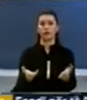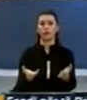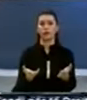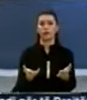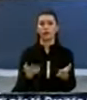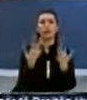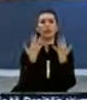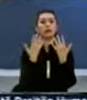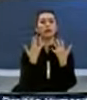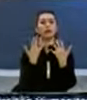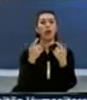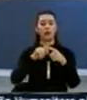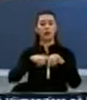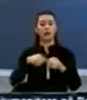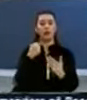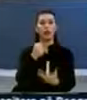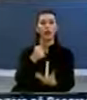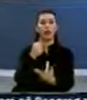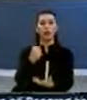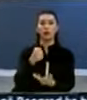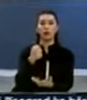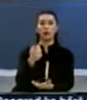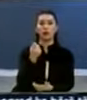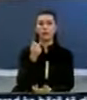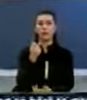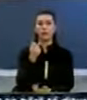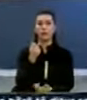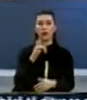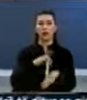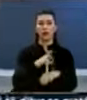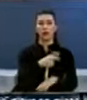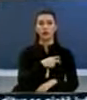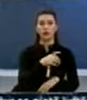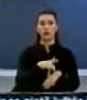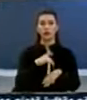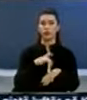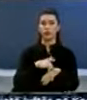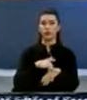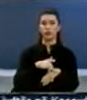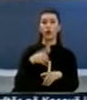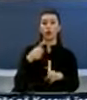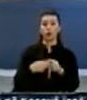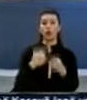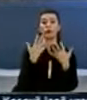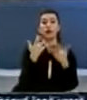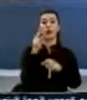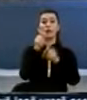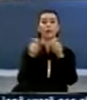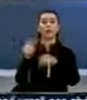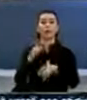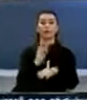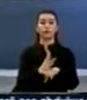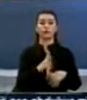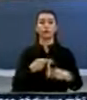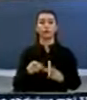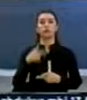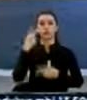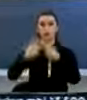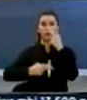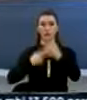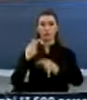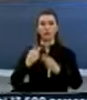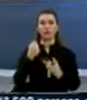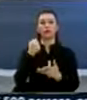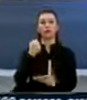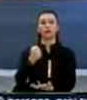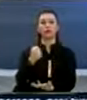sa mjete janë investuar në kardiologji dhe në kardiokirurgji, prej hapjes së saj, dhe sa pacientë janë trajtuar me mjetet e